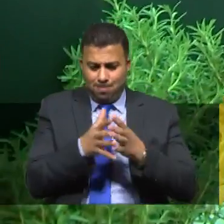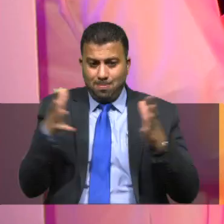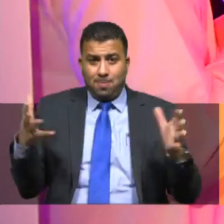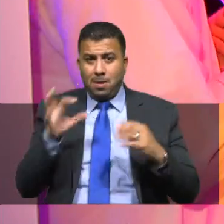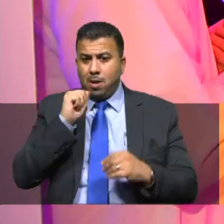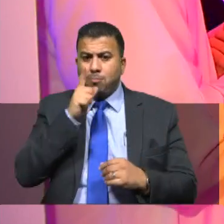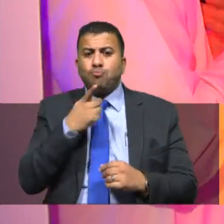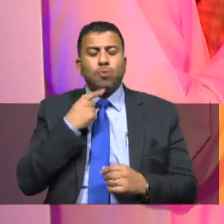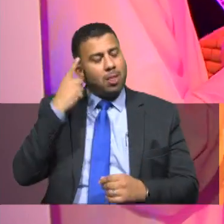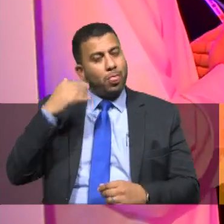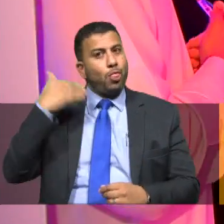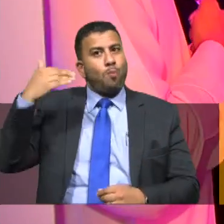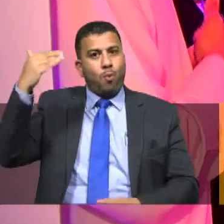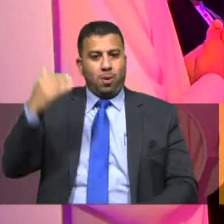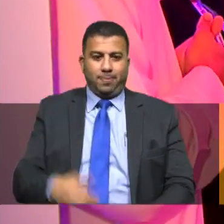آفاق طموحاتهم.